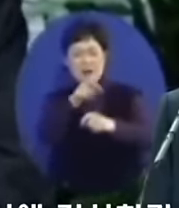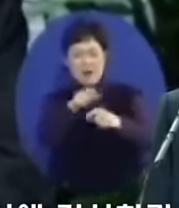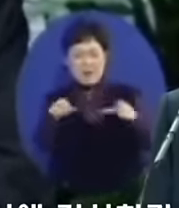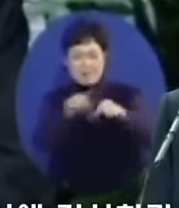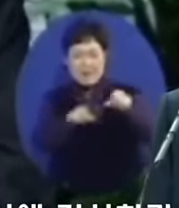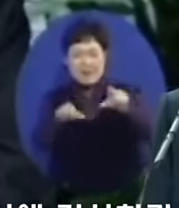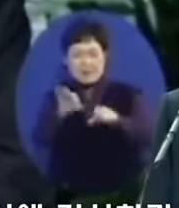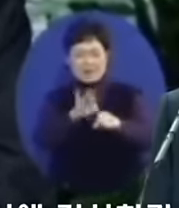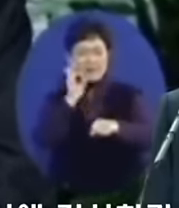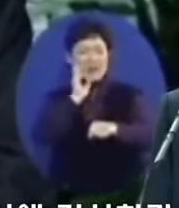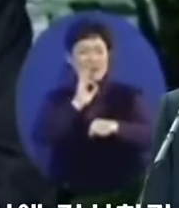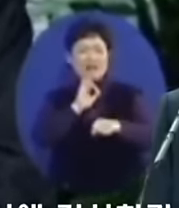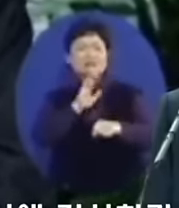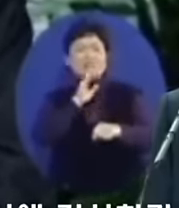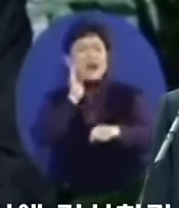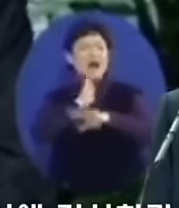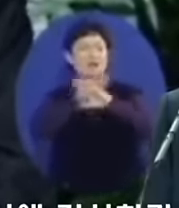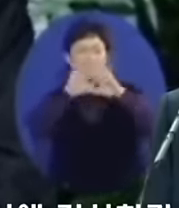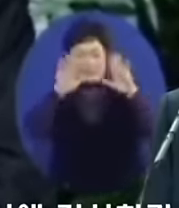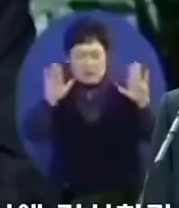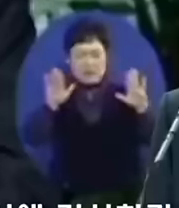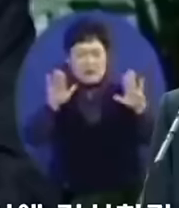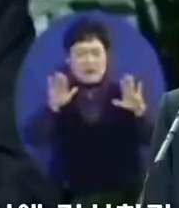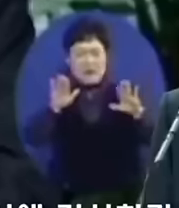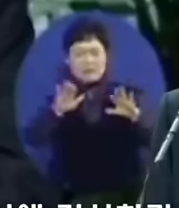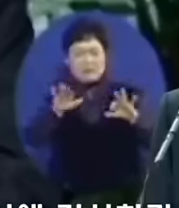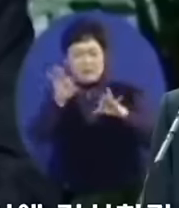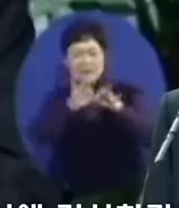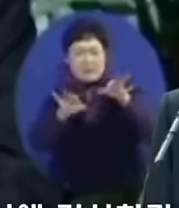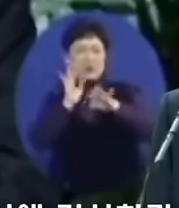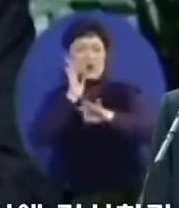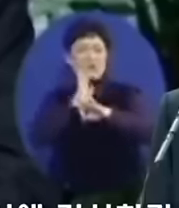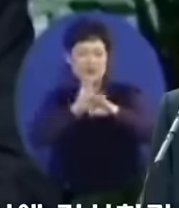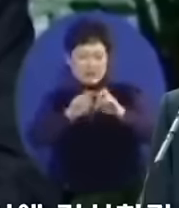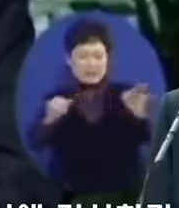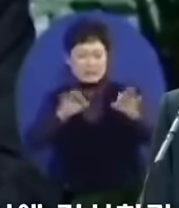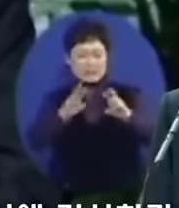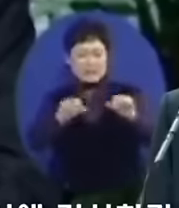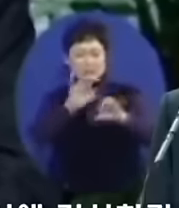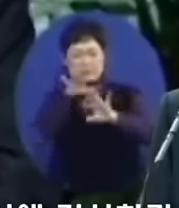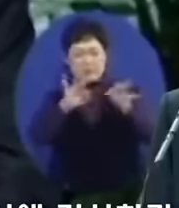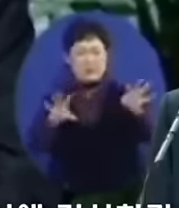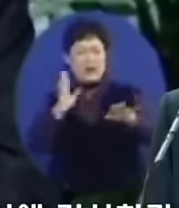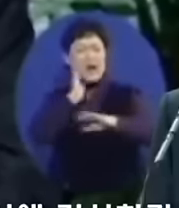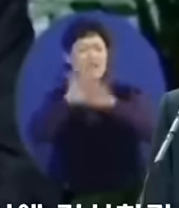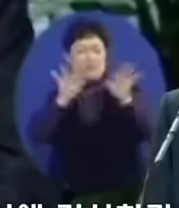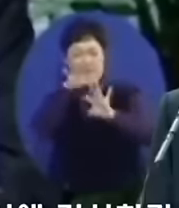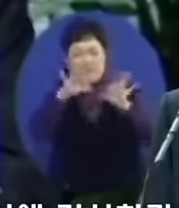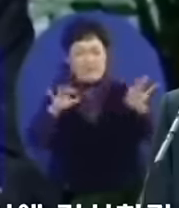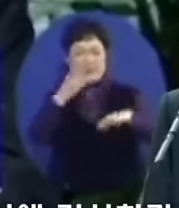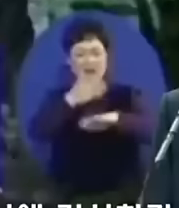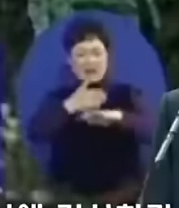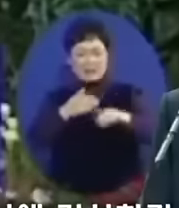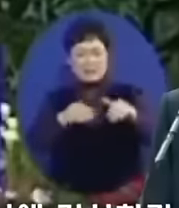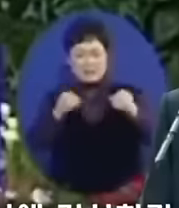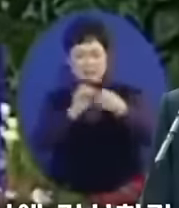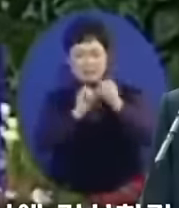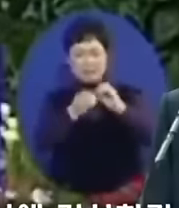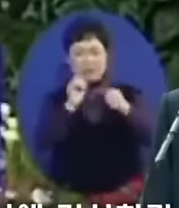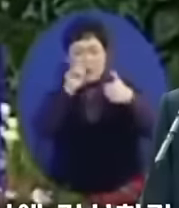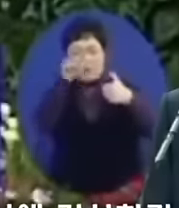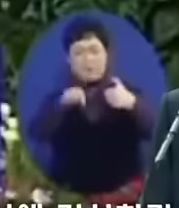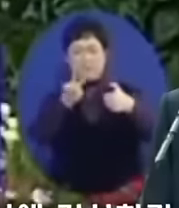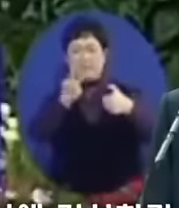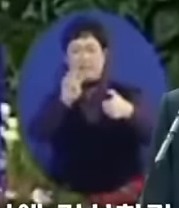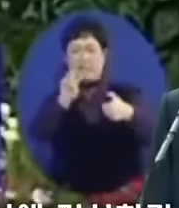하늘에서 매이고 땅에서 풀면 하늘에서 풀리는 역사를 일으키는 것입니다. 시편 50편 23절에 감사로 제사를 드리는 자가